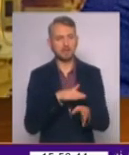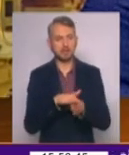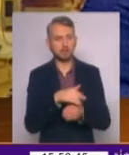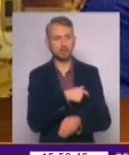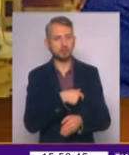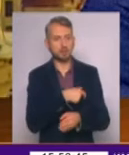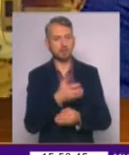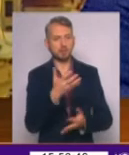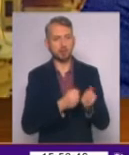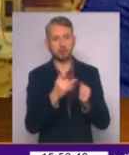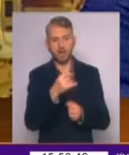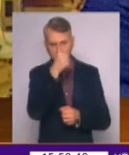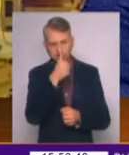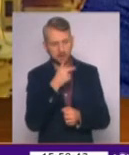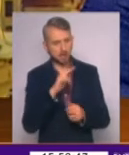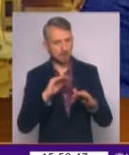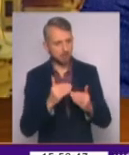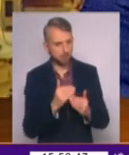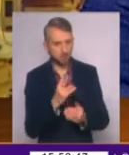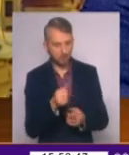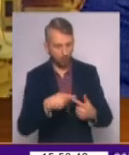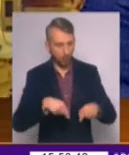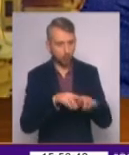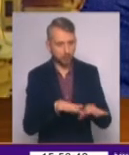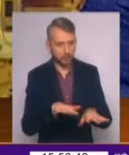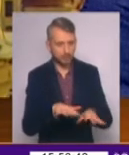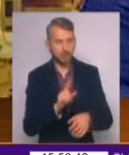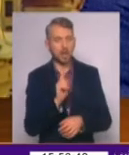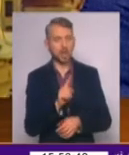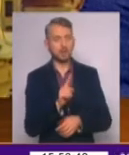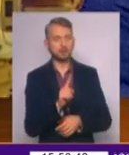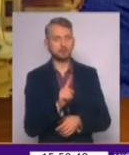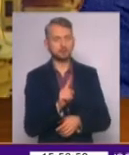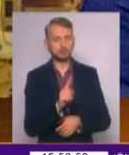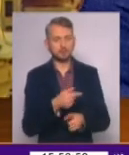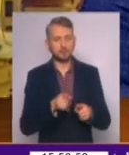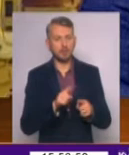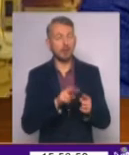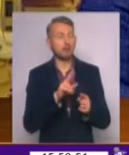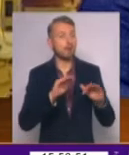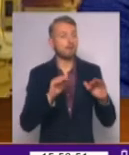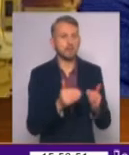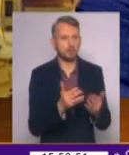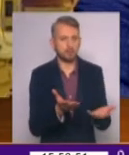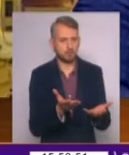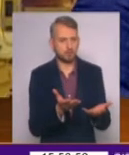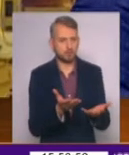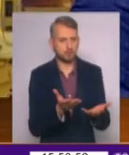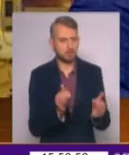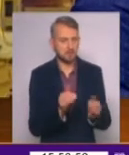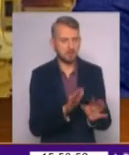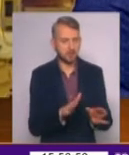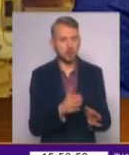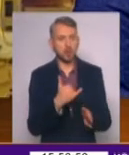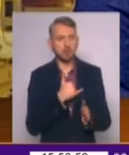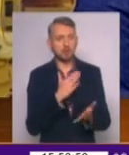депутатський прийом раз на місяць на окрузі, угу. Але Це як мінімум. Це якщо у мене ще є прийом